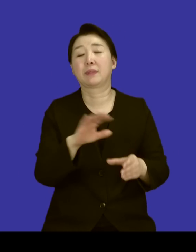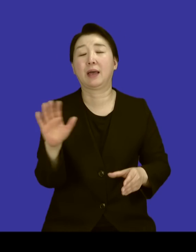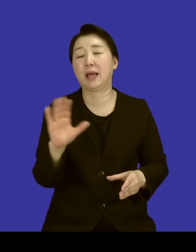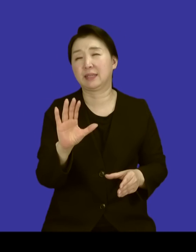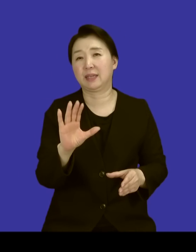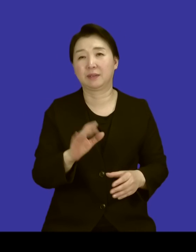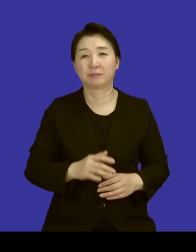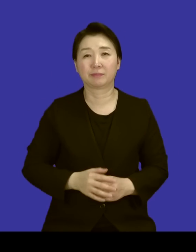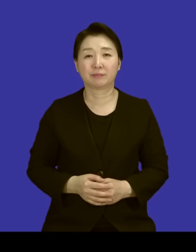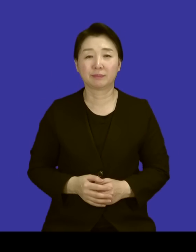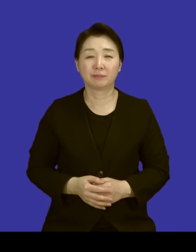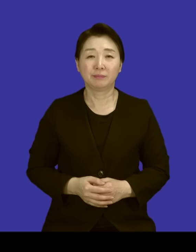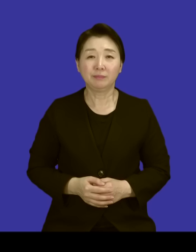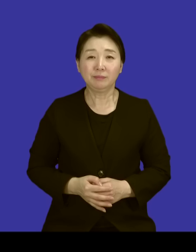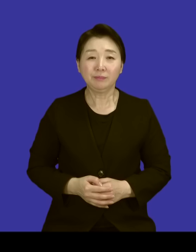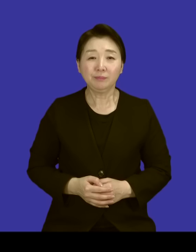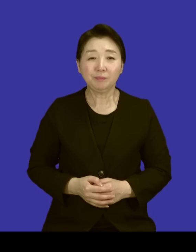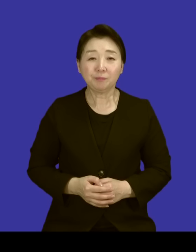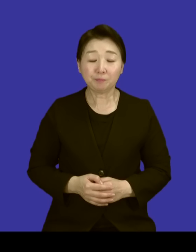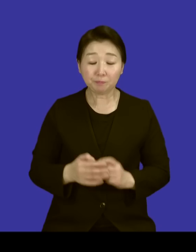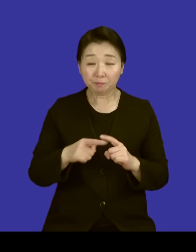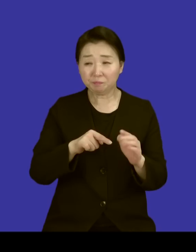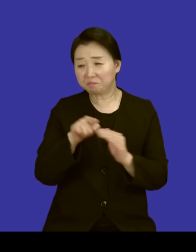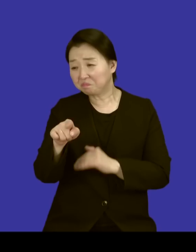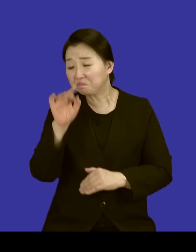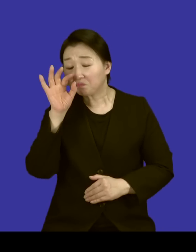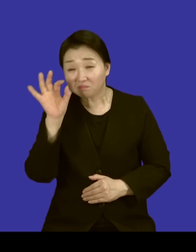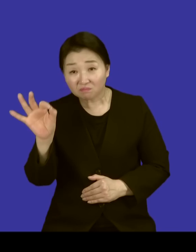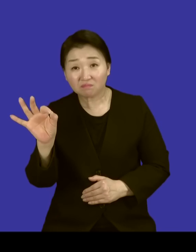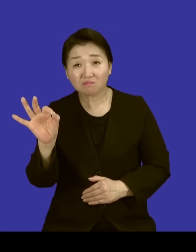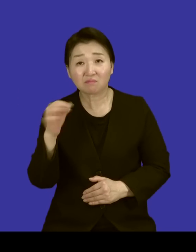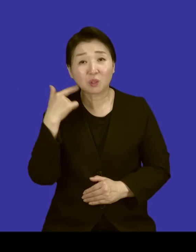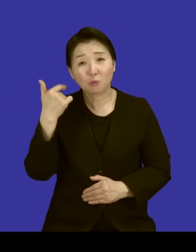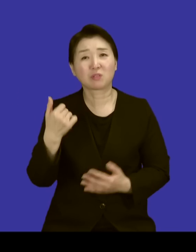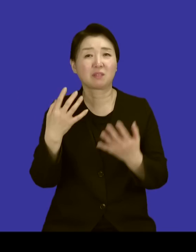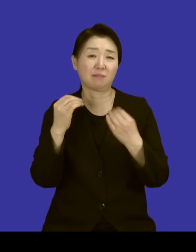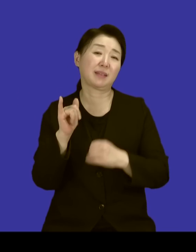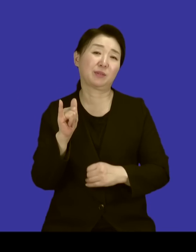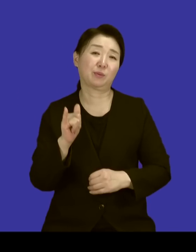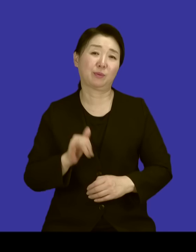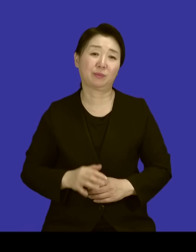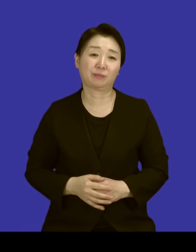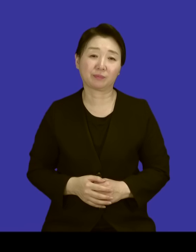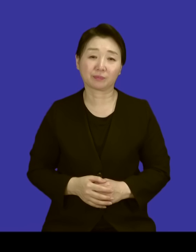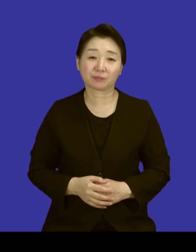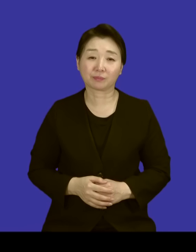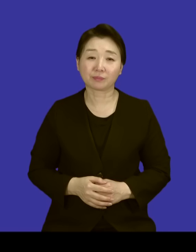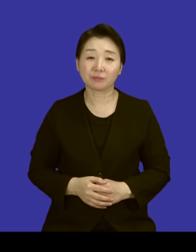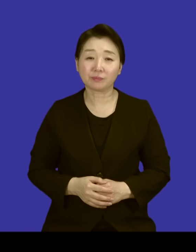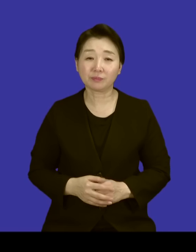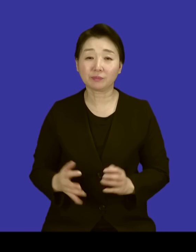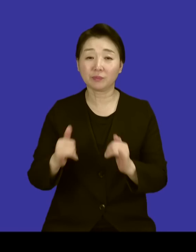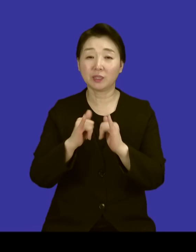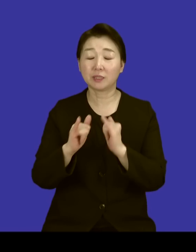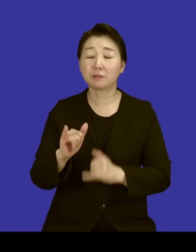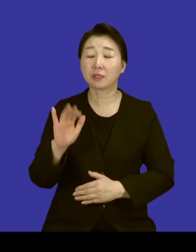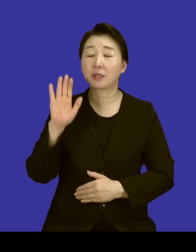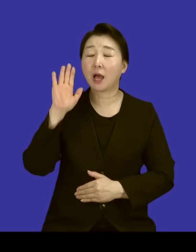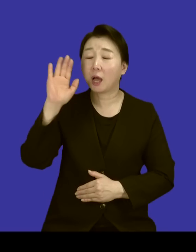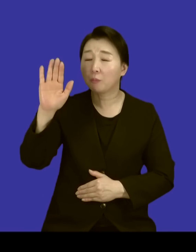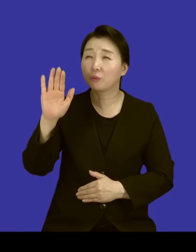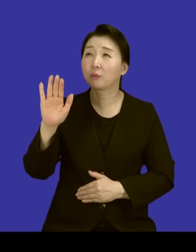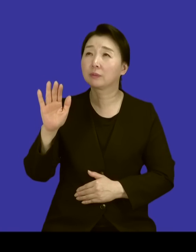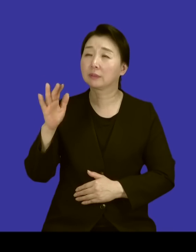끝난 것 같고요. 저는 네. 실제로 교회 밖에 나와 보니까 교회 밖에 있는 목사님 굉장히 많으셔요. 예. 이런 분들이 어떤 길을 생각하고